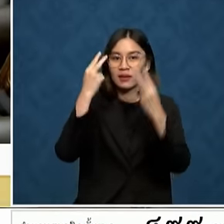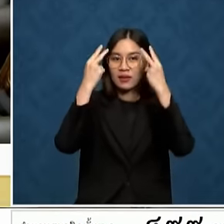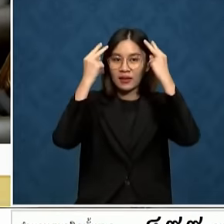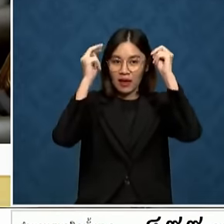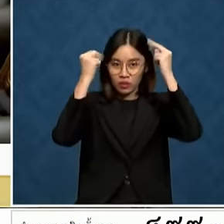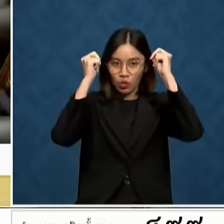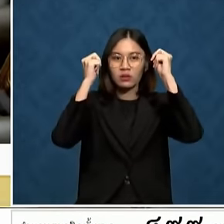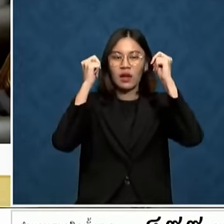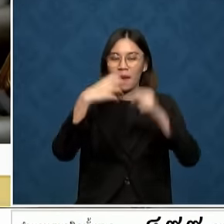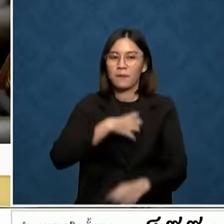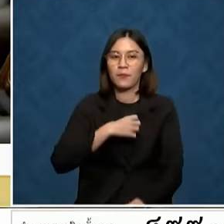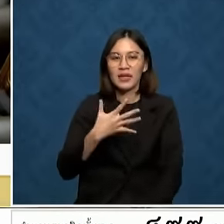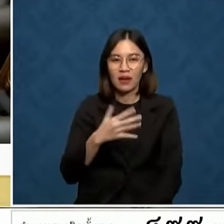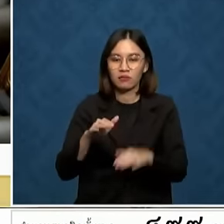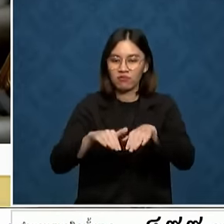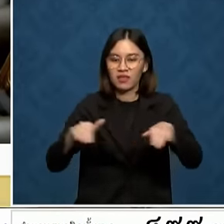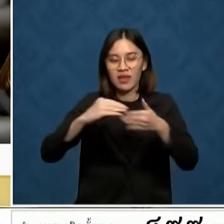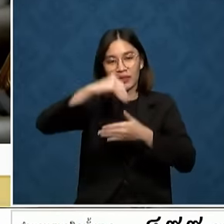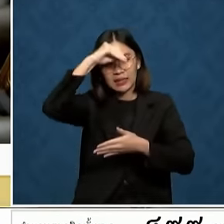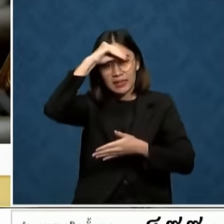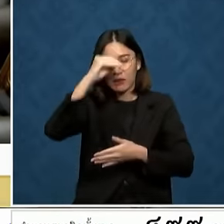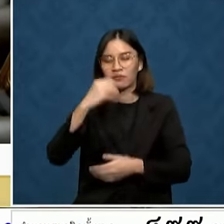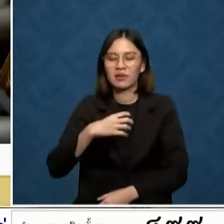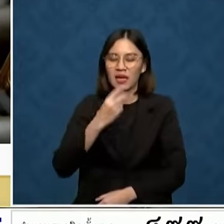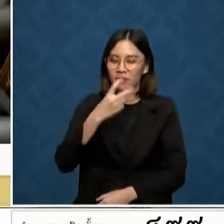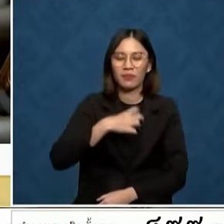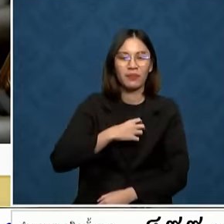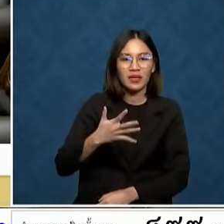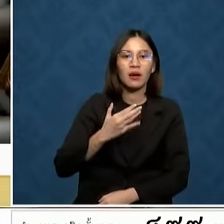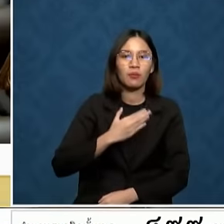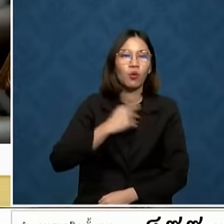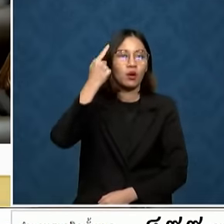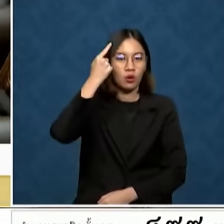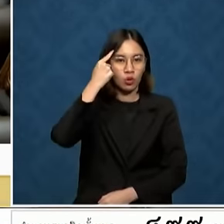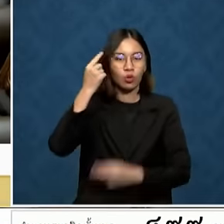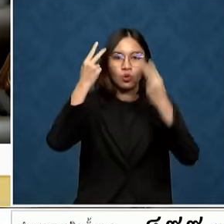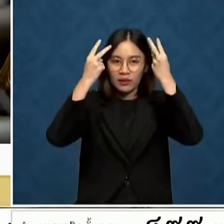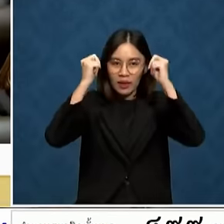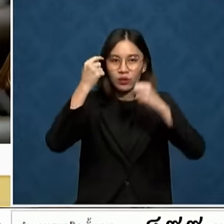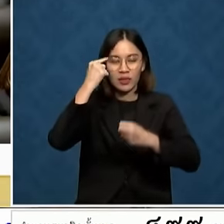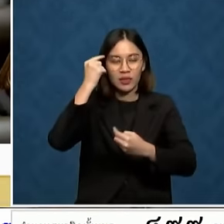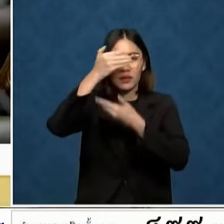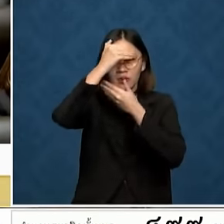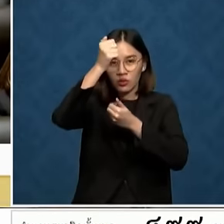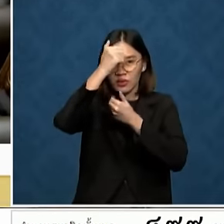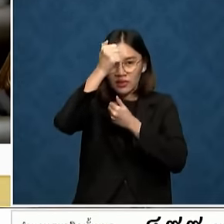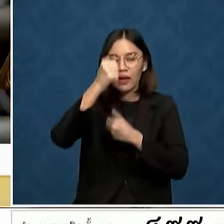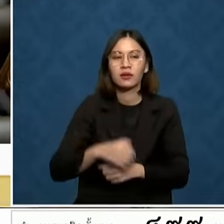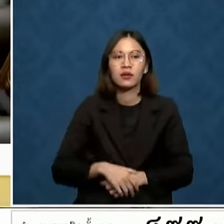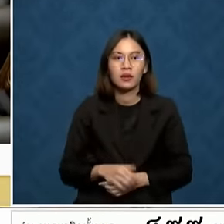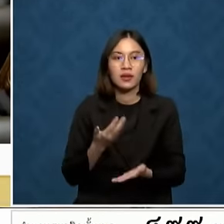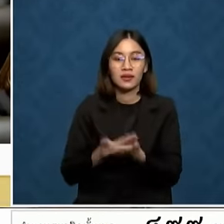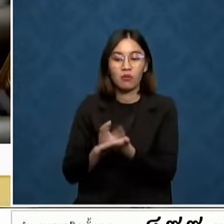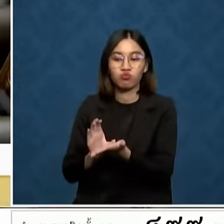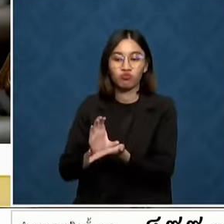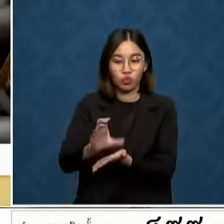กนั้นก็ไม่ไดอยากจะเห็นเดกของเราไมได้เรียนผมเองก็รู้ วัฒนายกกให้คสนใจและคามจิกเคยสมทพ